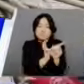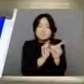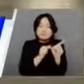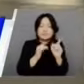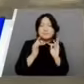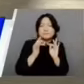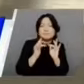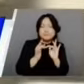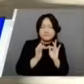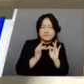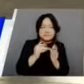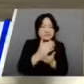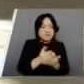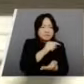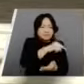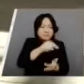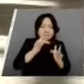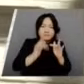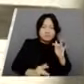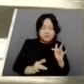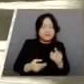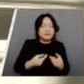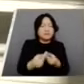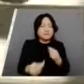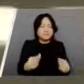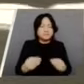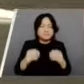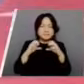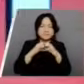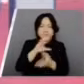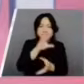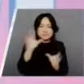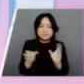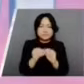walang signal. Para sa GMA Integrated News, Joseph Morong ang inyong saksi.